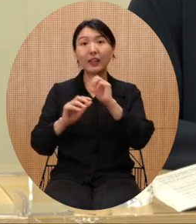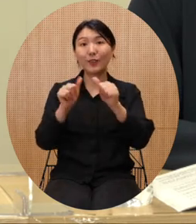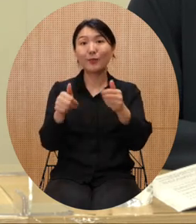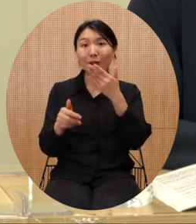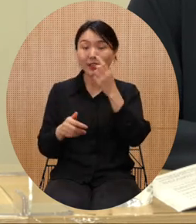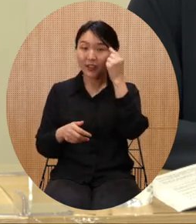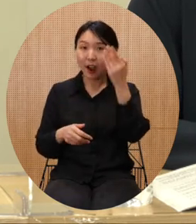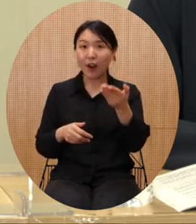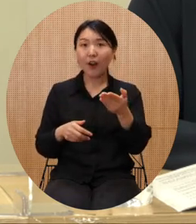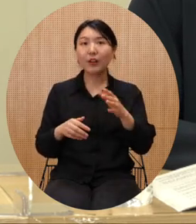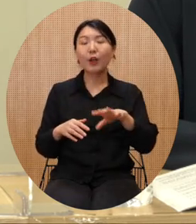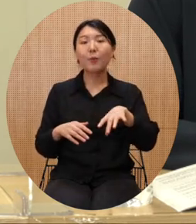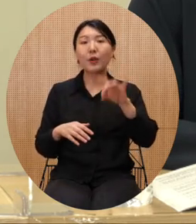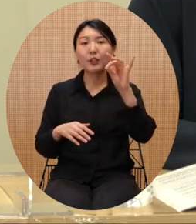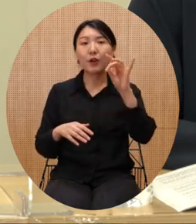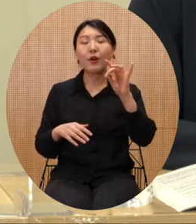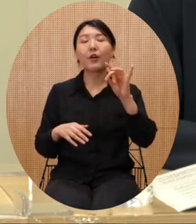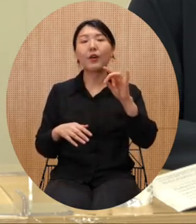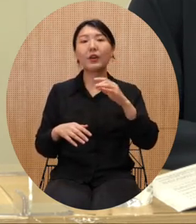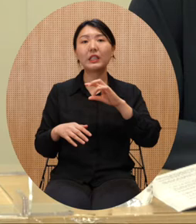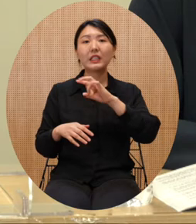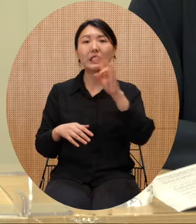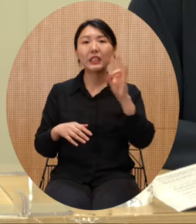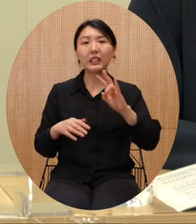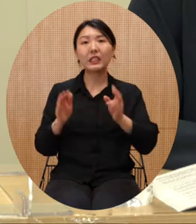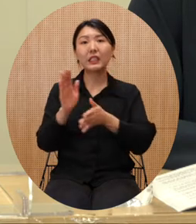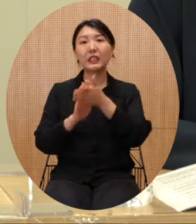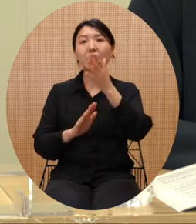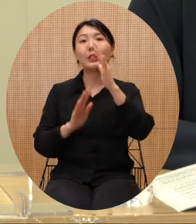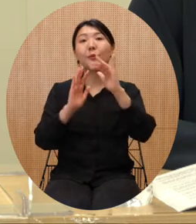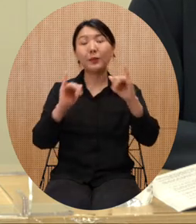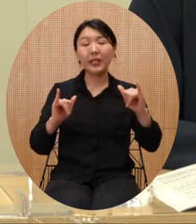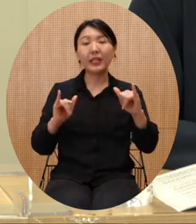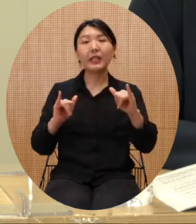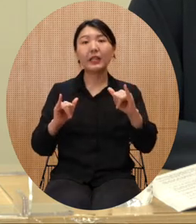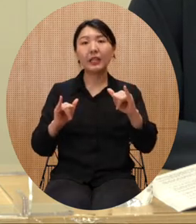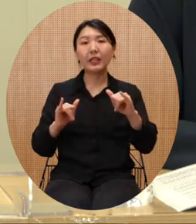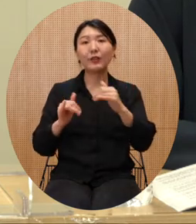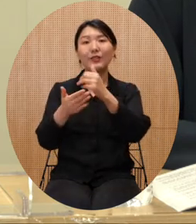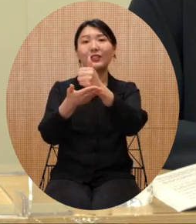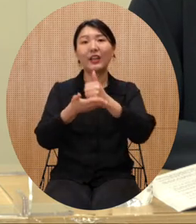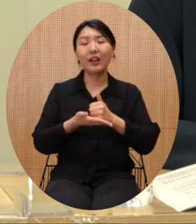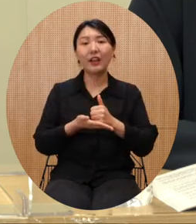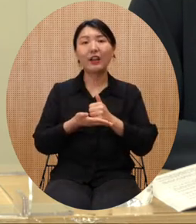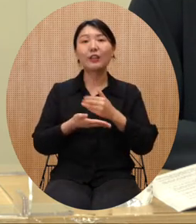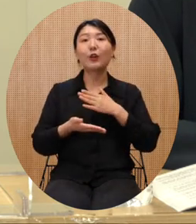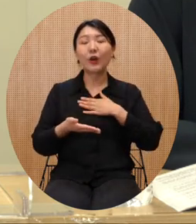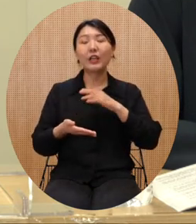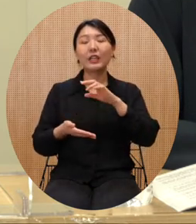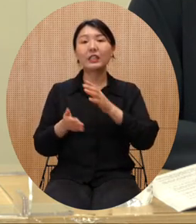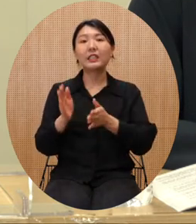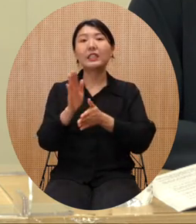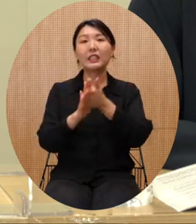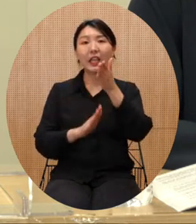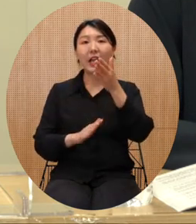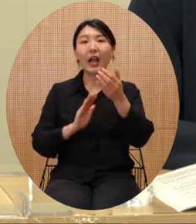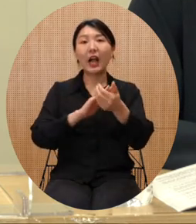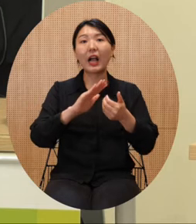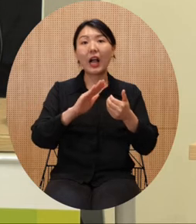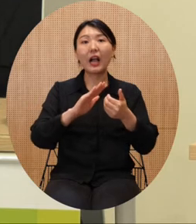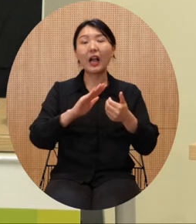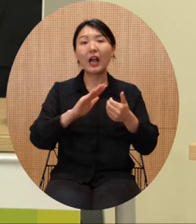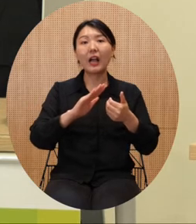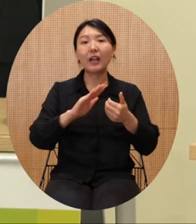하시겠어요? 우선 우리 시흥 시민분께서 참여를 하셨는데, 저희 시에 아까 전에